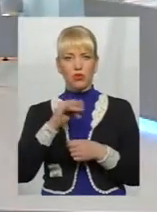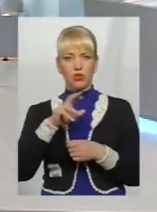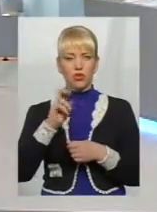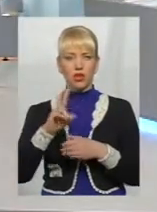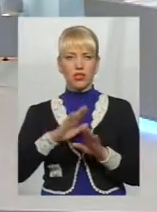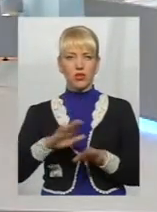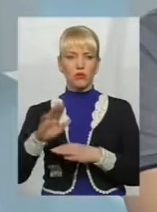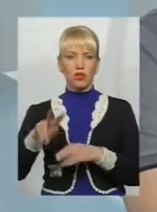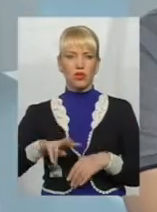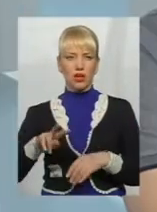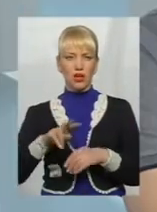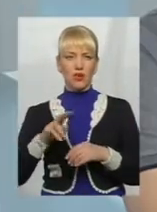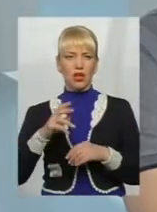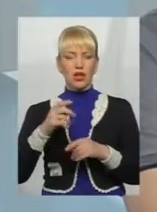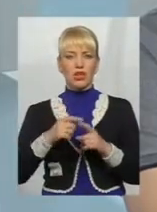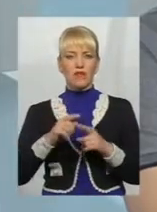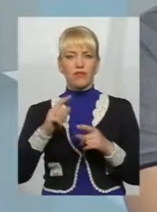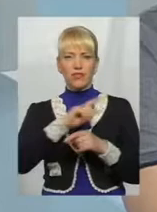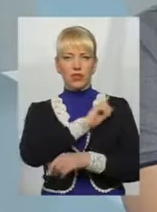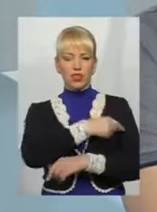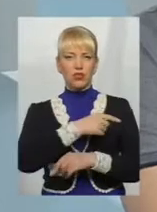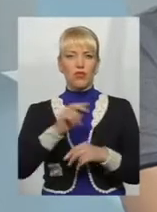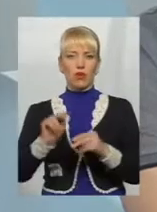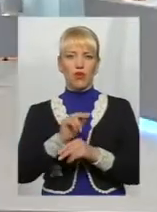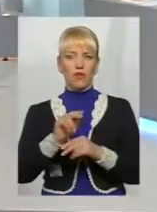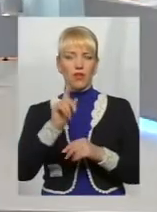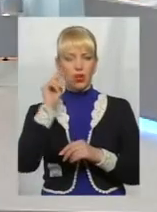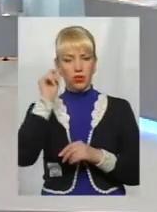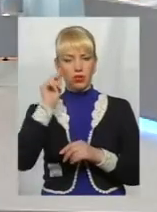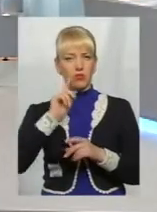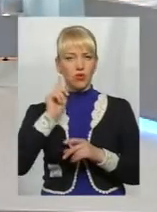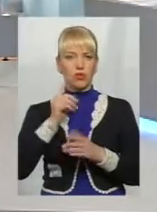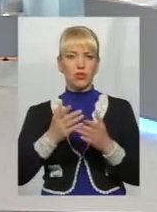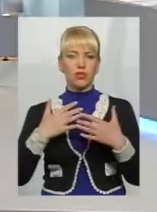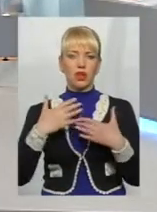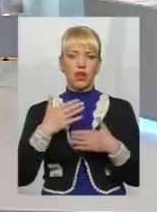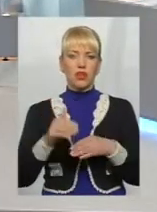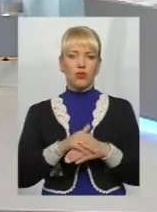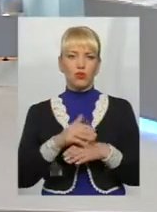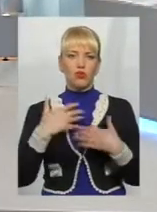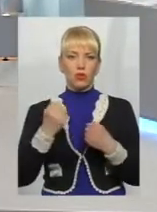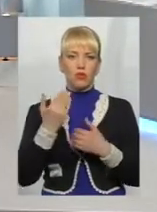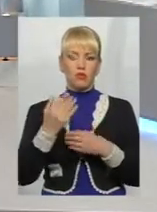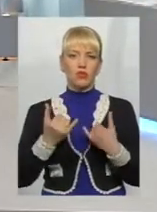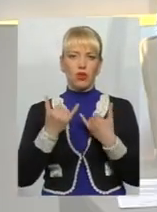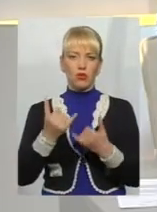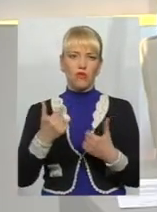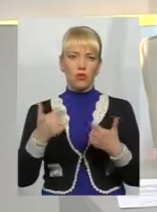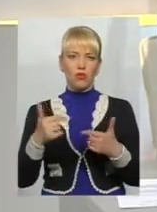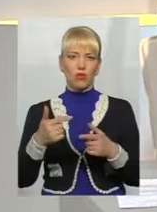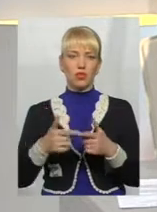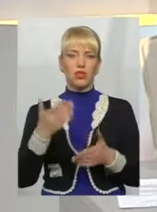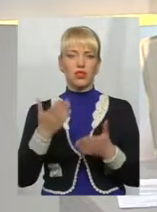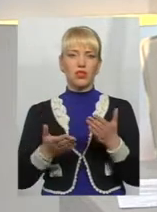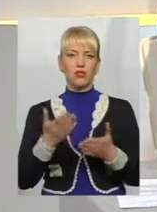директора Хмельницького обласного центру фізичного виховання учнівської молоді. Власне, якщо добро здоров'я, шановні гості, насамперед. І